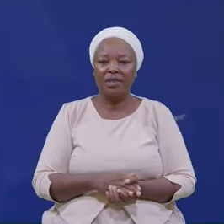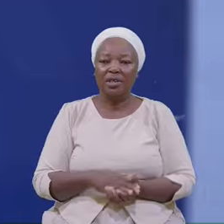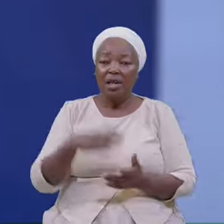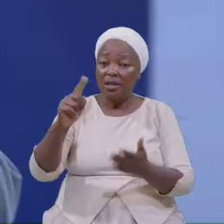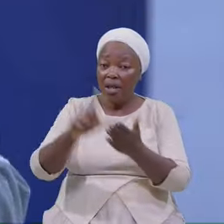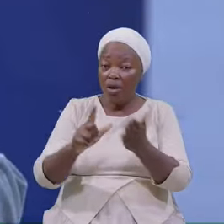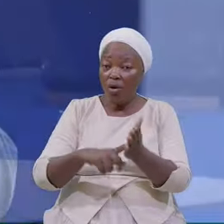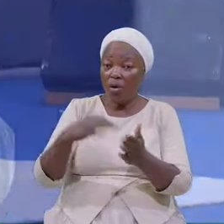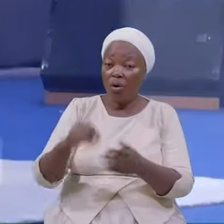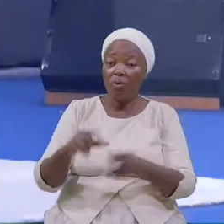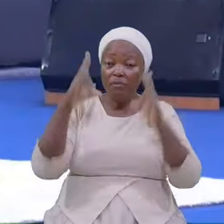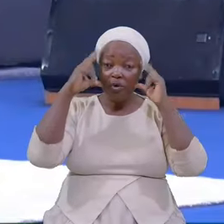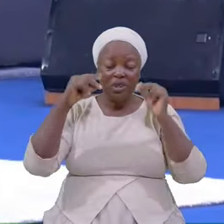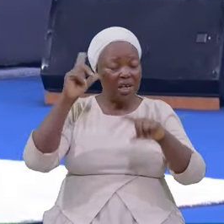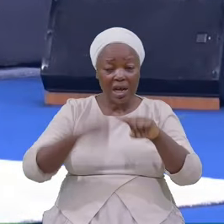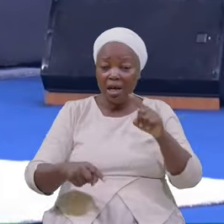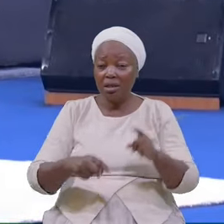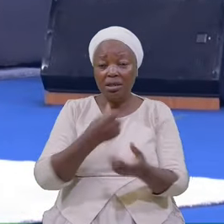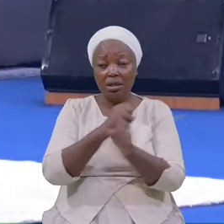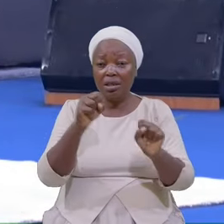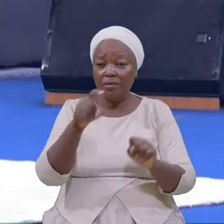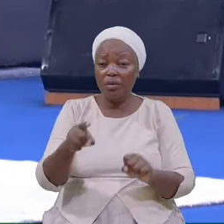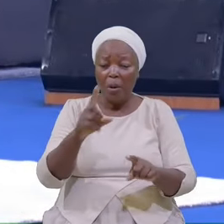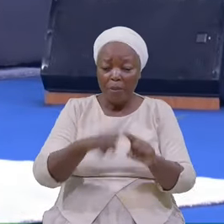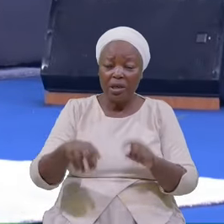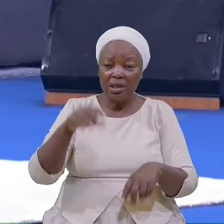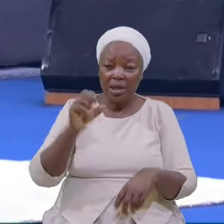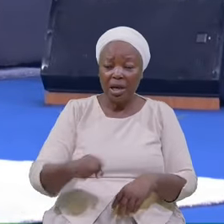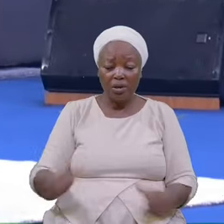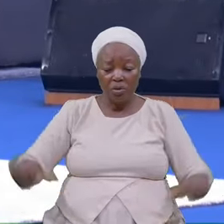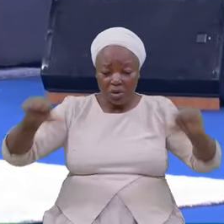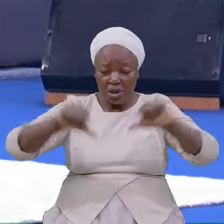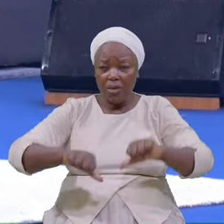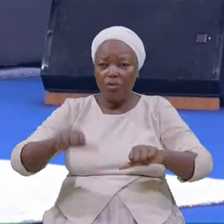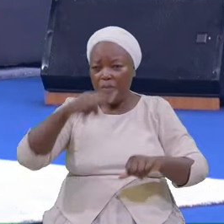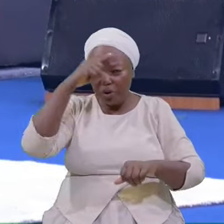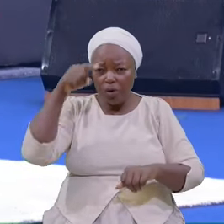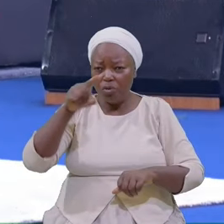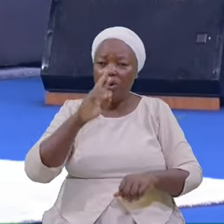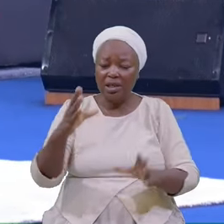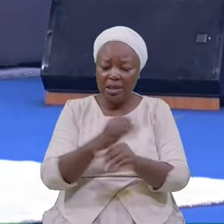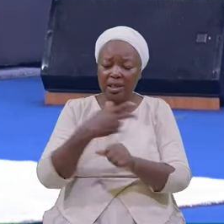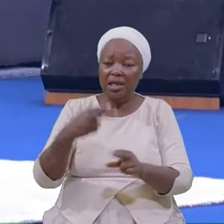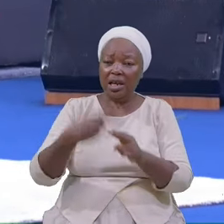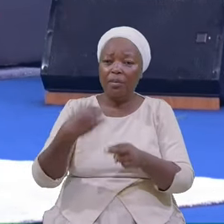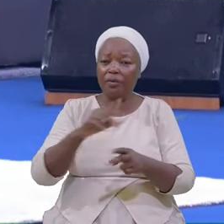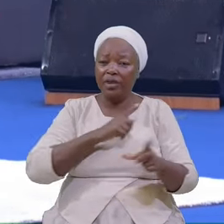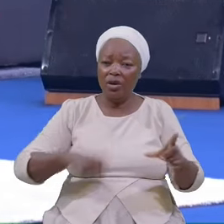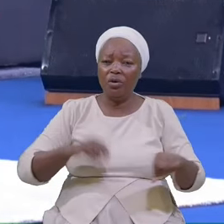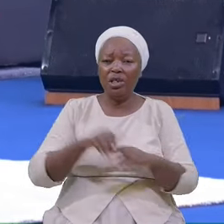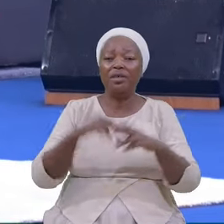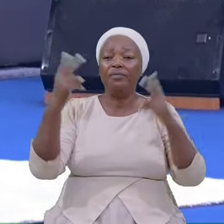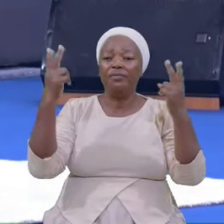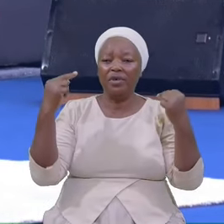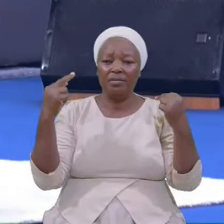m'assurer, oh Dieu, can only condemn you are taking the name of the Lord in vain. La loi de Moïse ne peut jamais